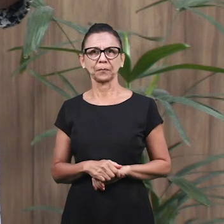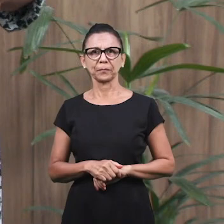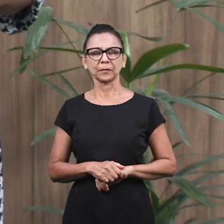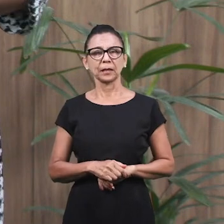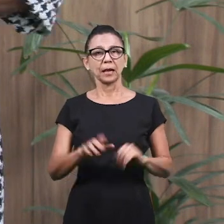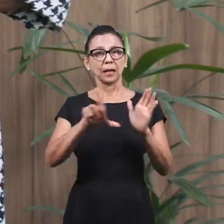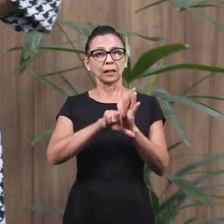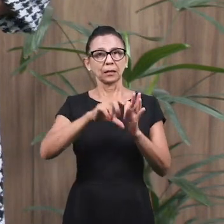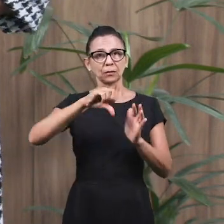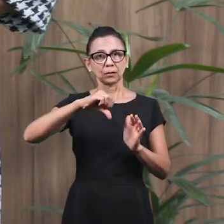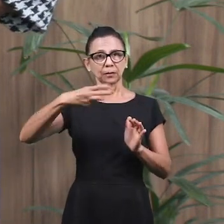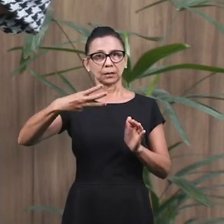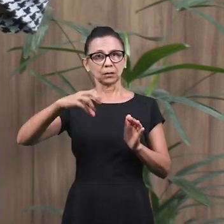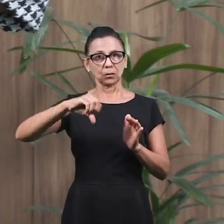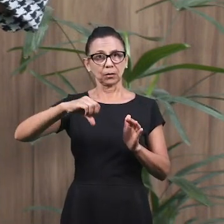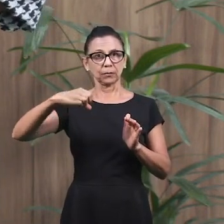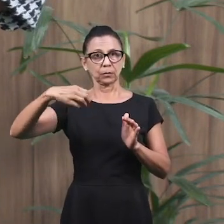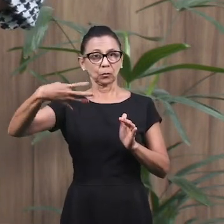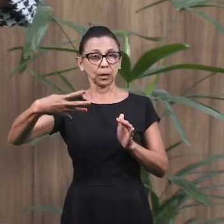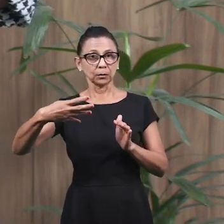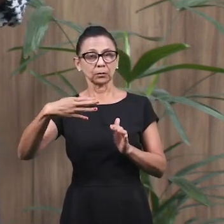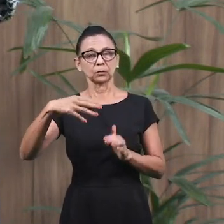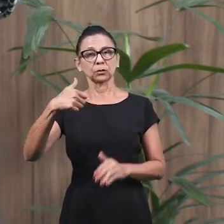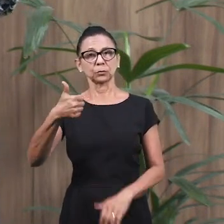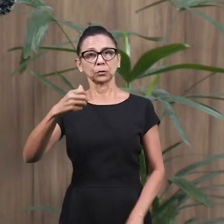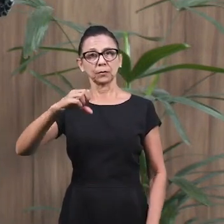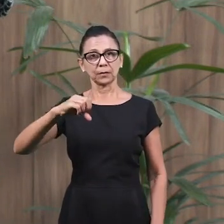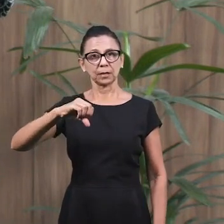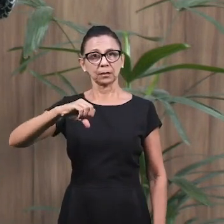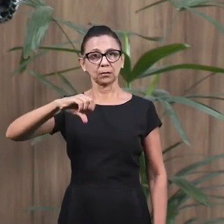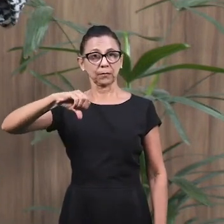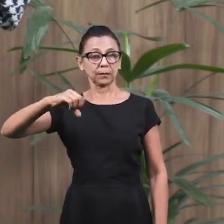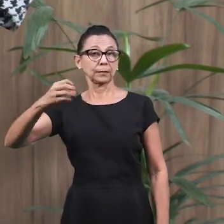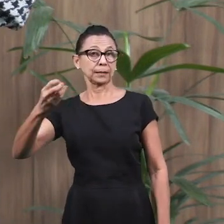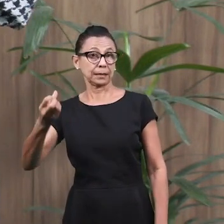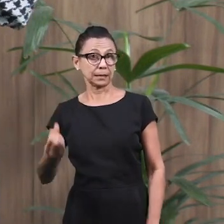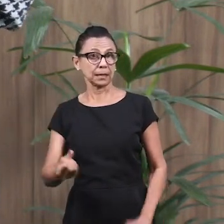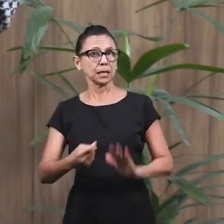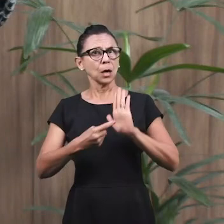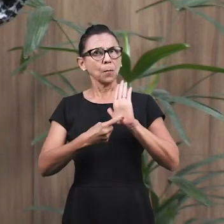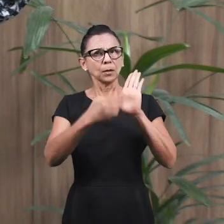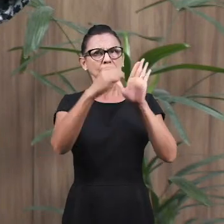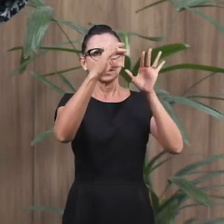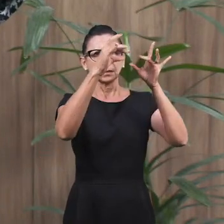обучения. Кроме того, что у нас есть